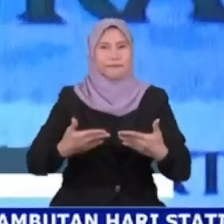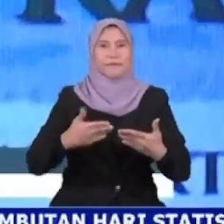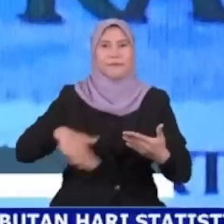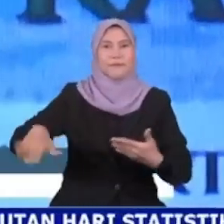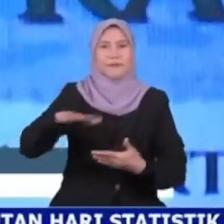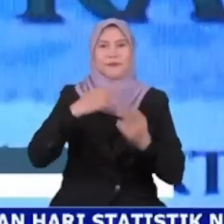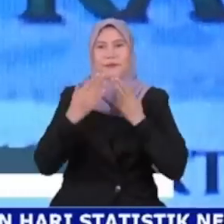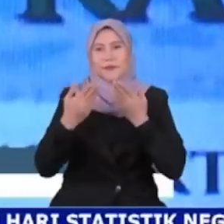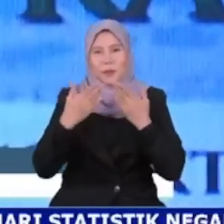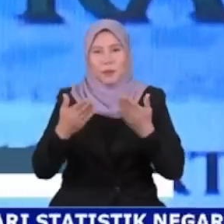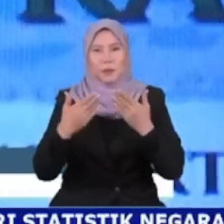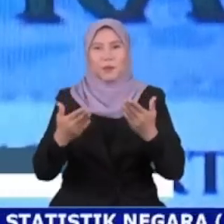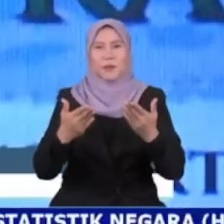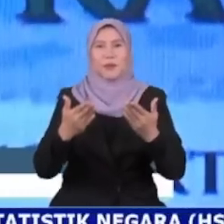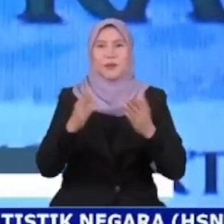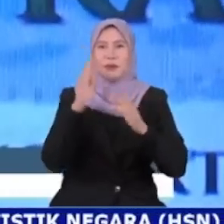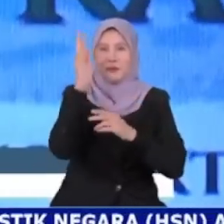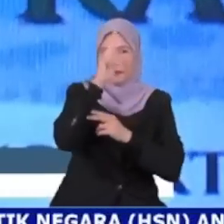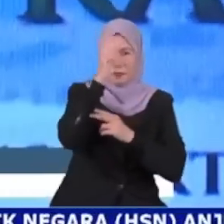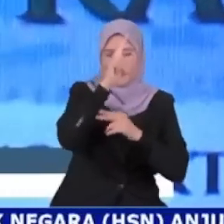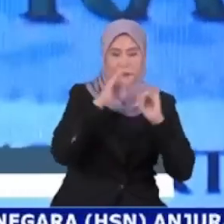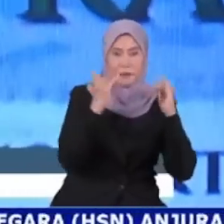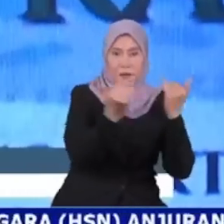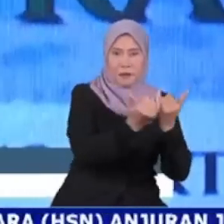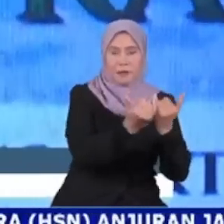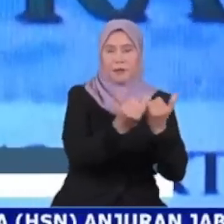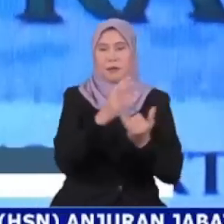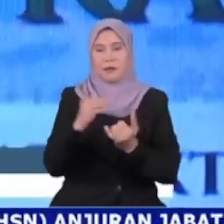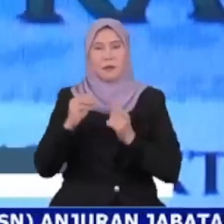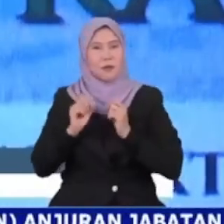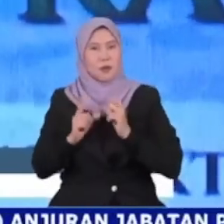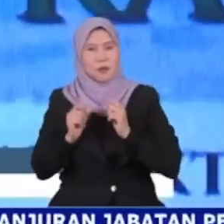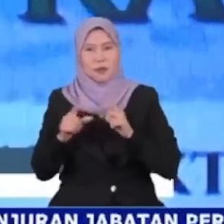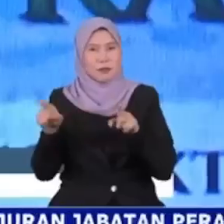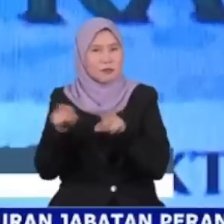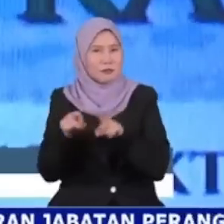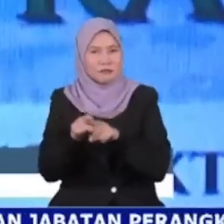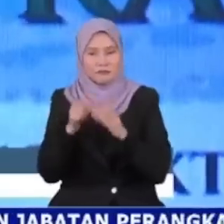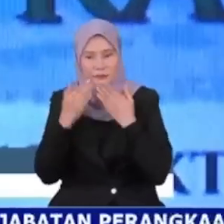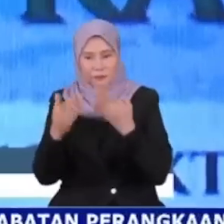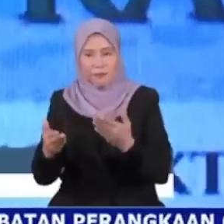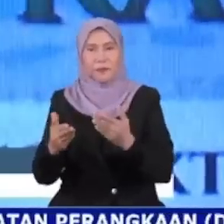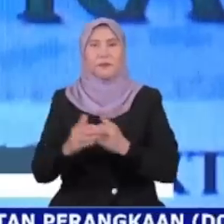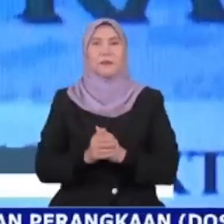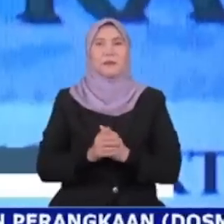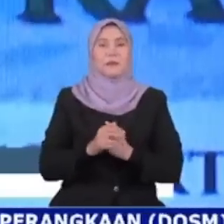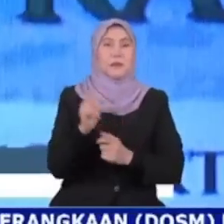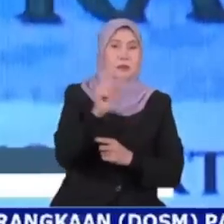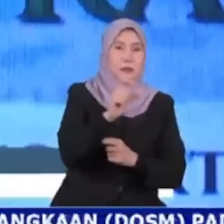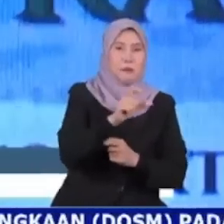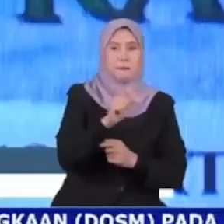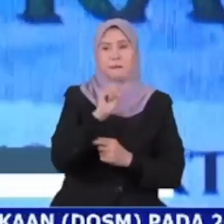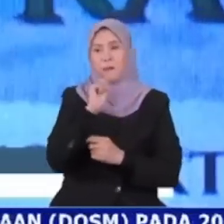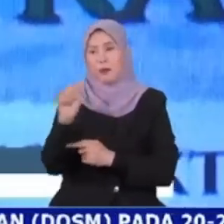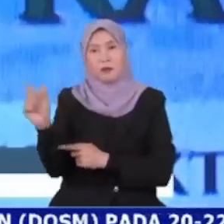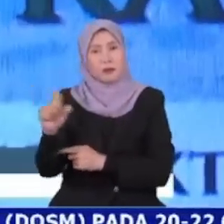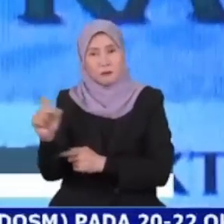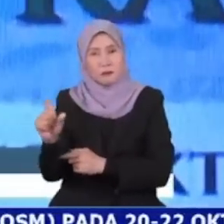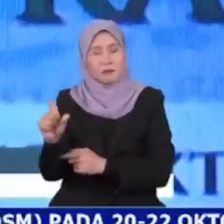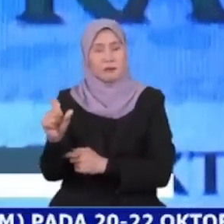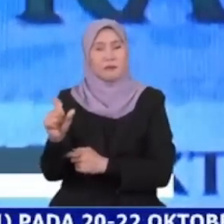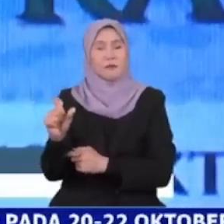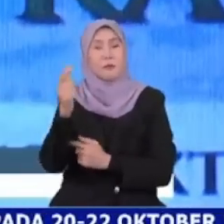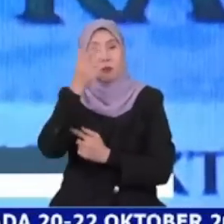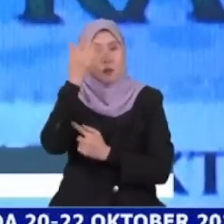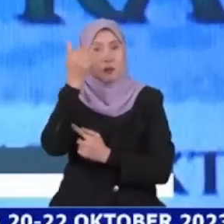kepada hanya kepada syarikat-syarikat kerajaan tapi syarikat-syarikat swasta baik yang Muslim dan juga yang bukan Islam kerana